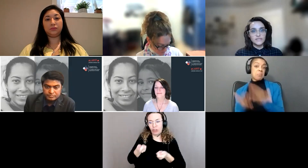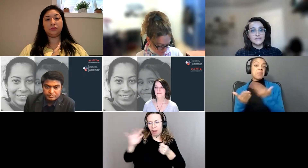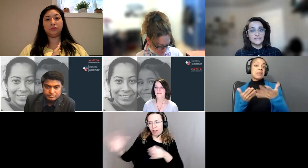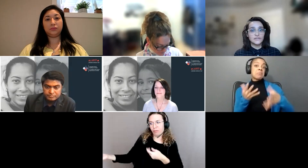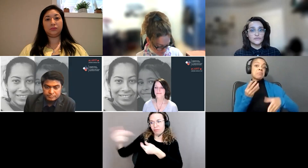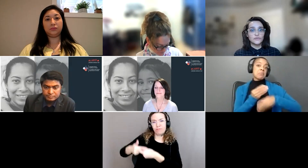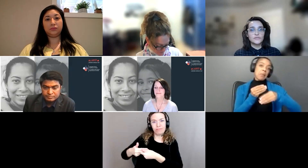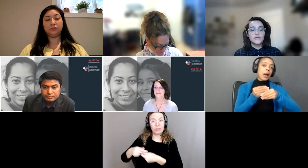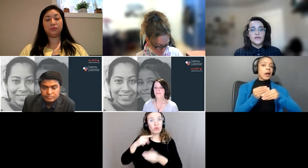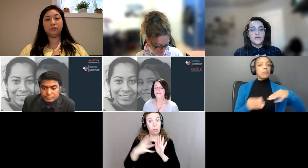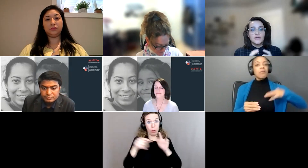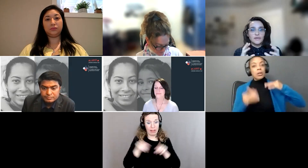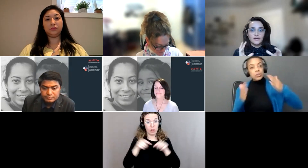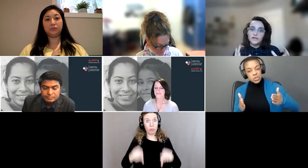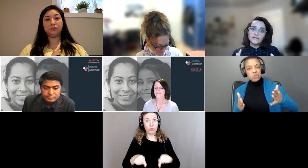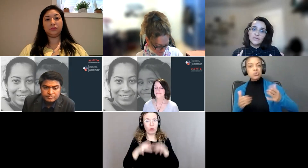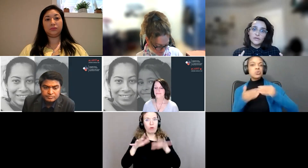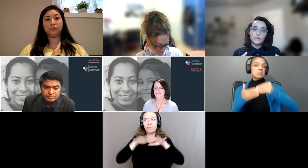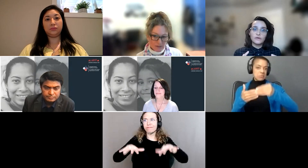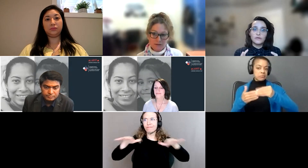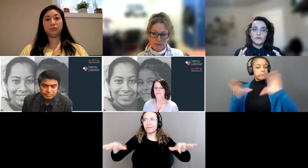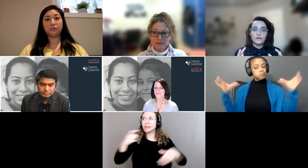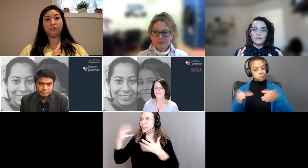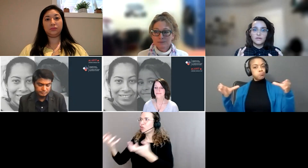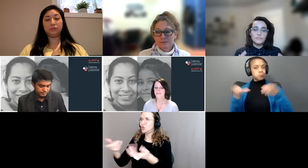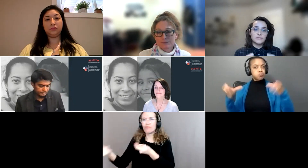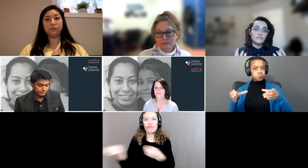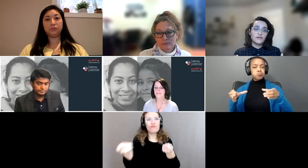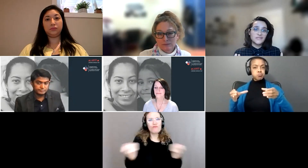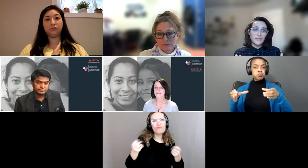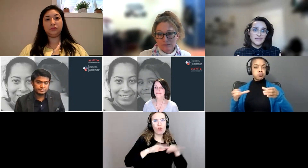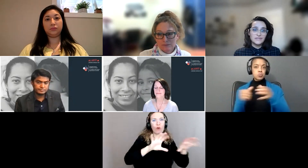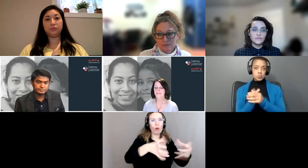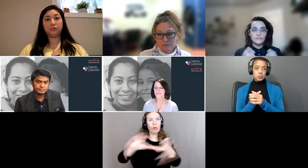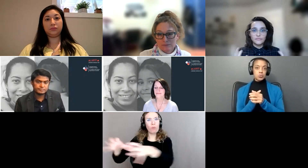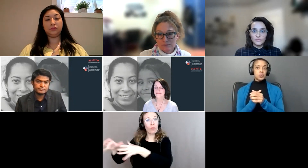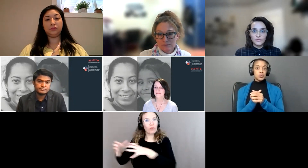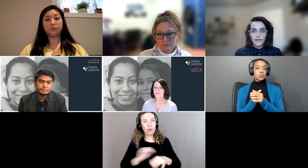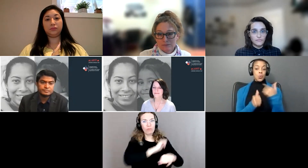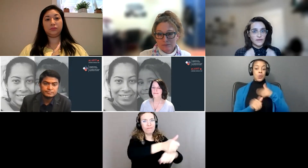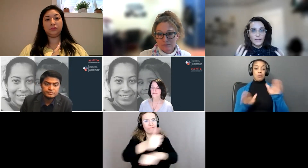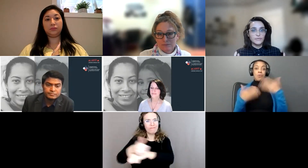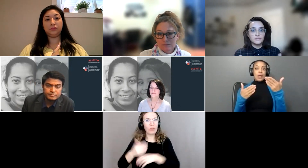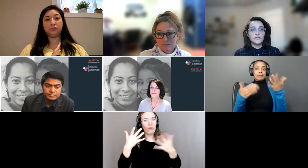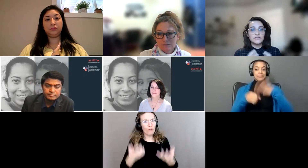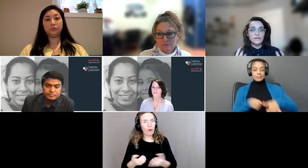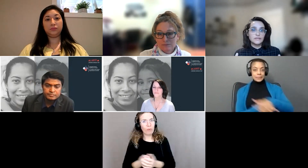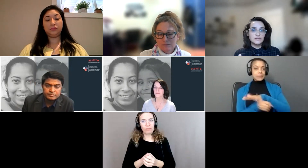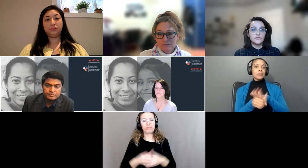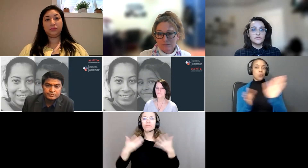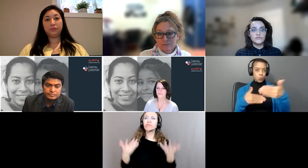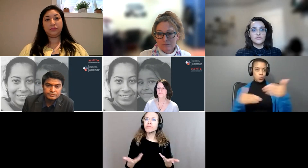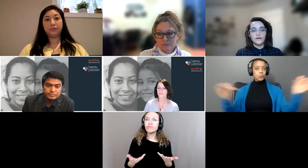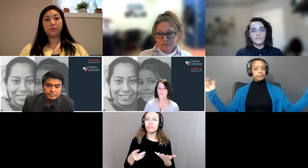de ce modèle pour avoir des volontaires qui vont diriger ces groupes et pour donner un espace aussi où on est